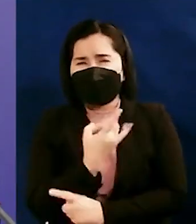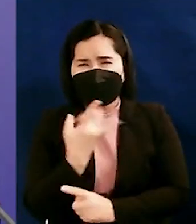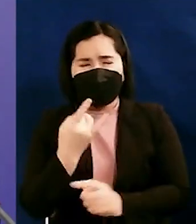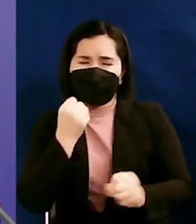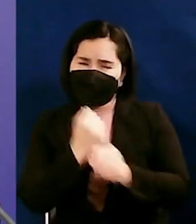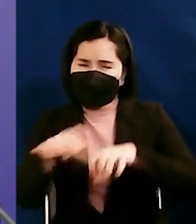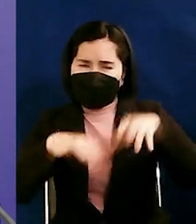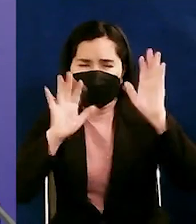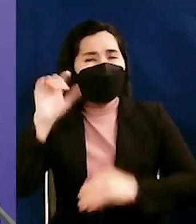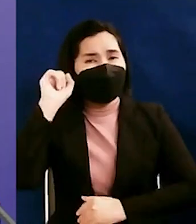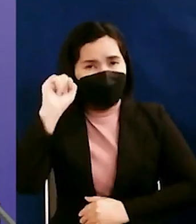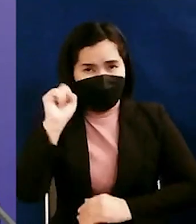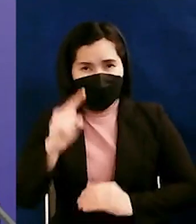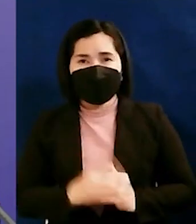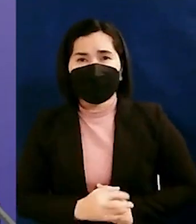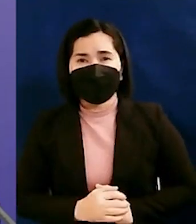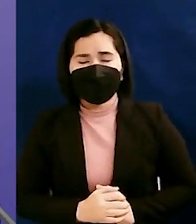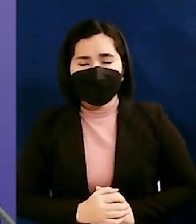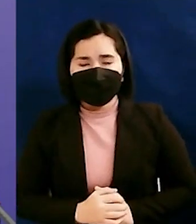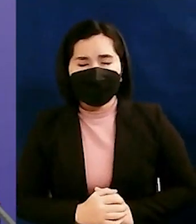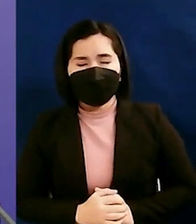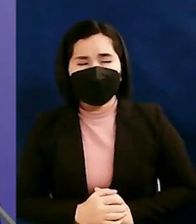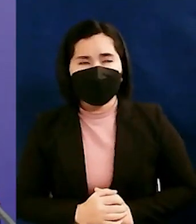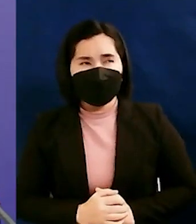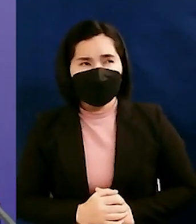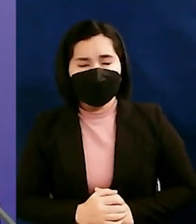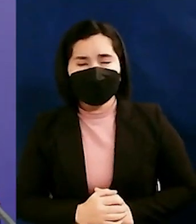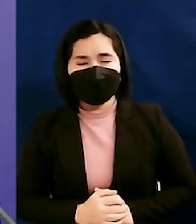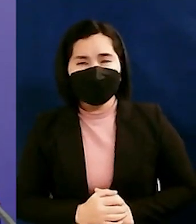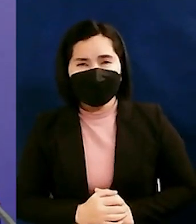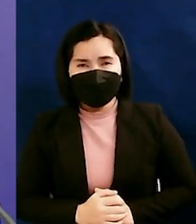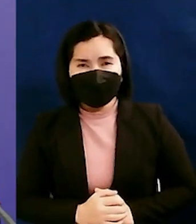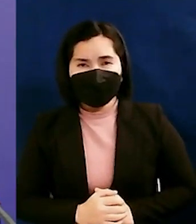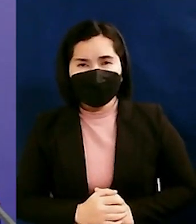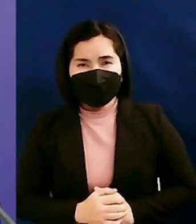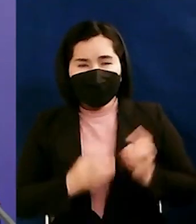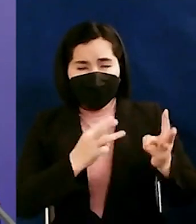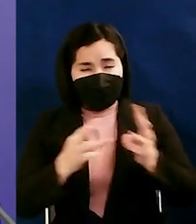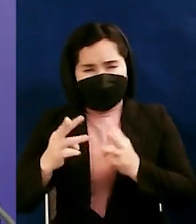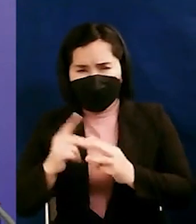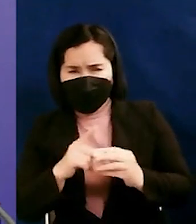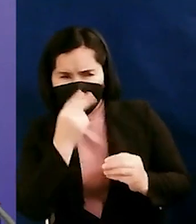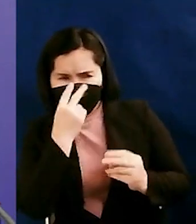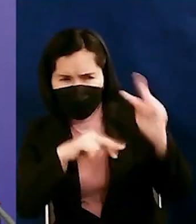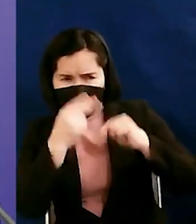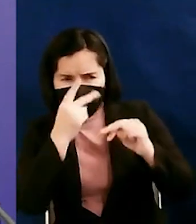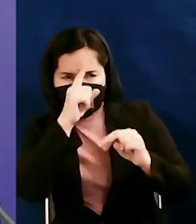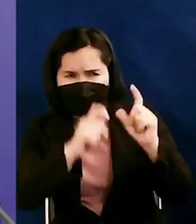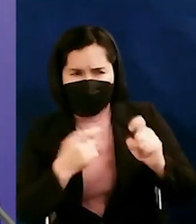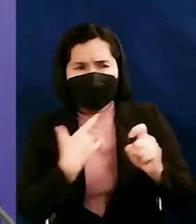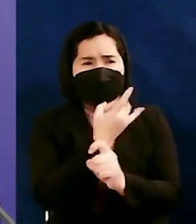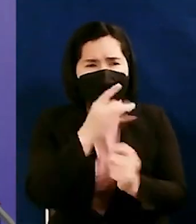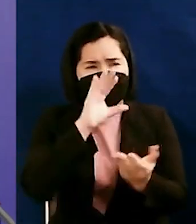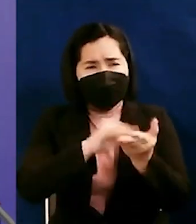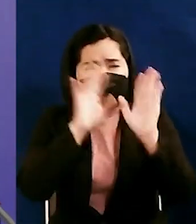ในพื้นที่นะครับว่ามีความสูญเสียอย่างไรบ้างนะครับแล้วก็ต้องเฝ้าระวังอย่างไรบ้างนะครับก็อย่างที่เรียนนะครับว่า